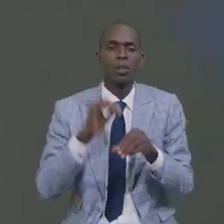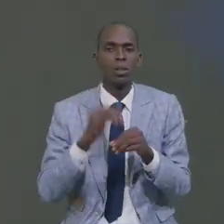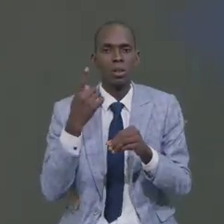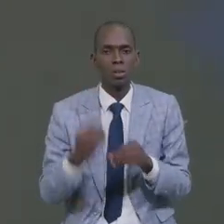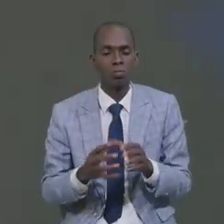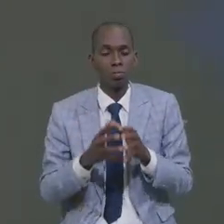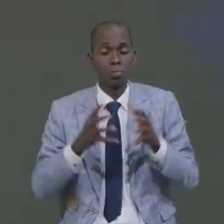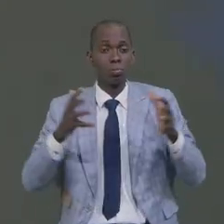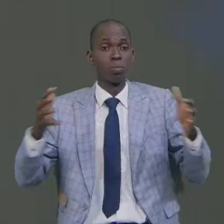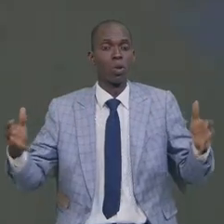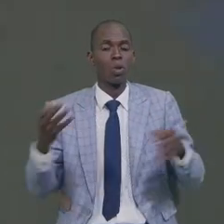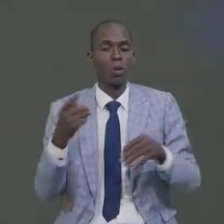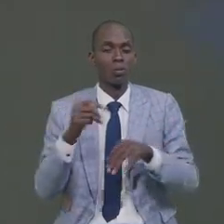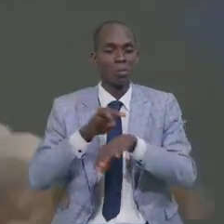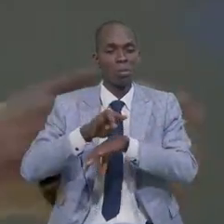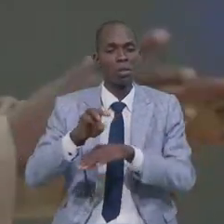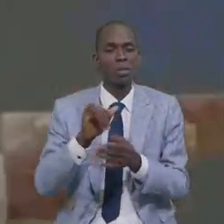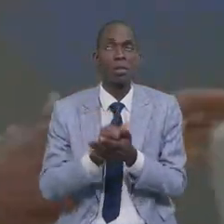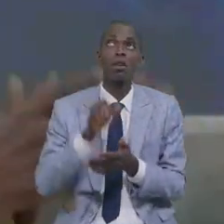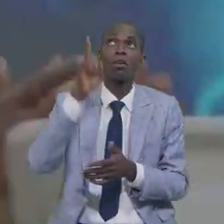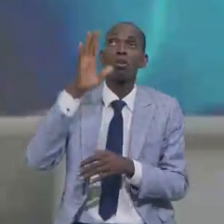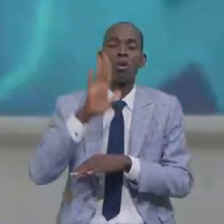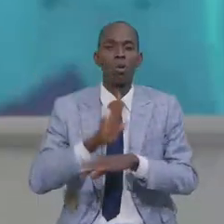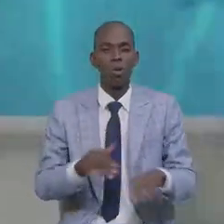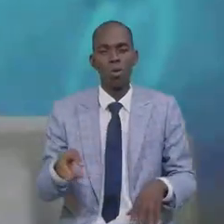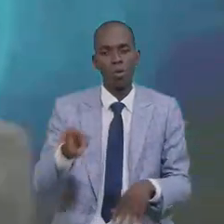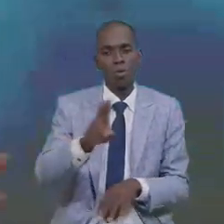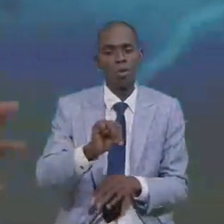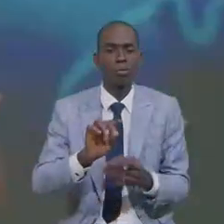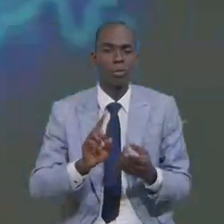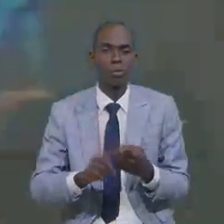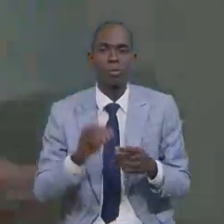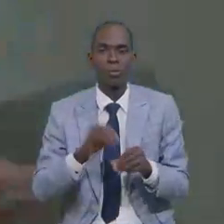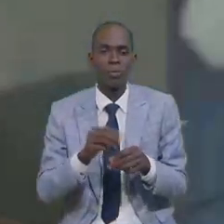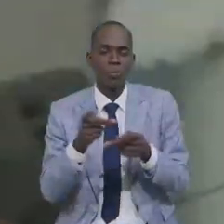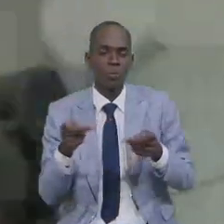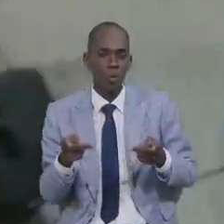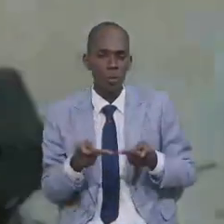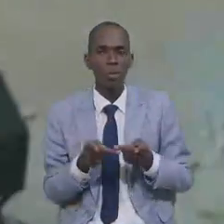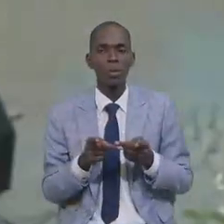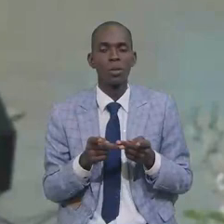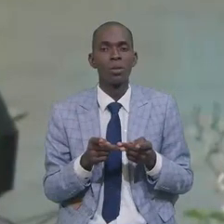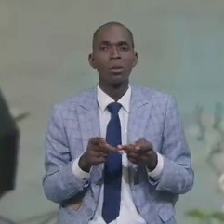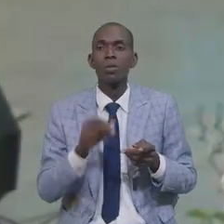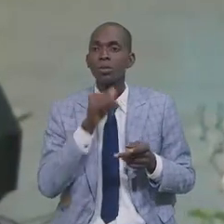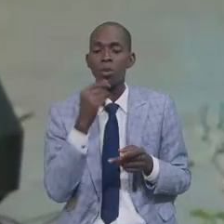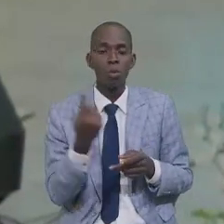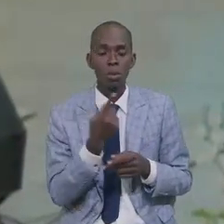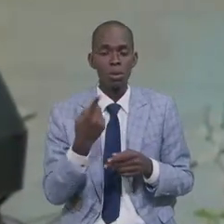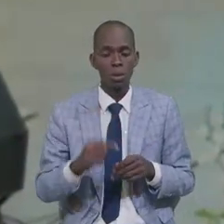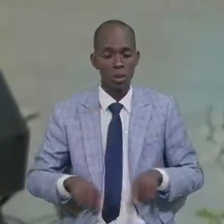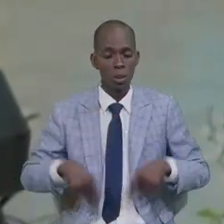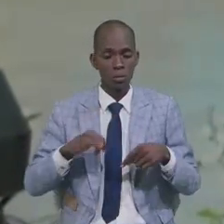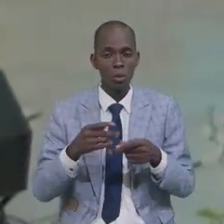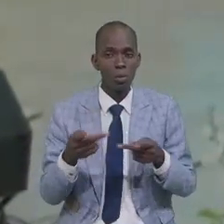du ministère que Dieu les avait appelés à faire. Là où le lieu d'habitation, pas